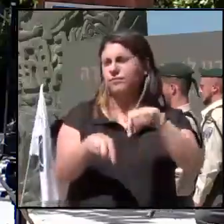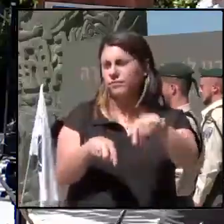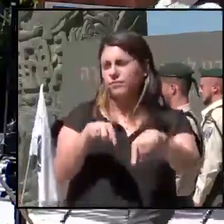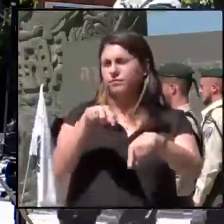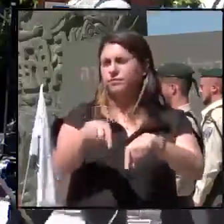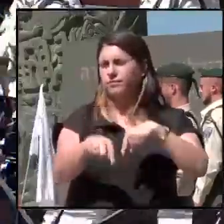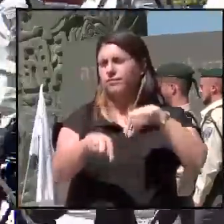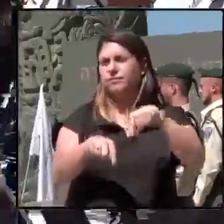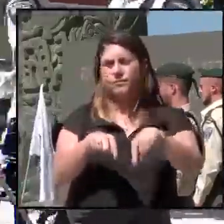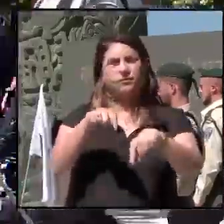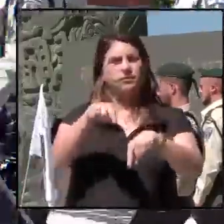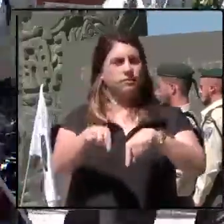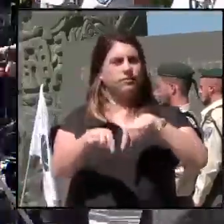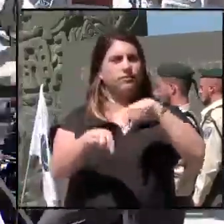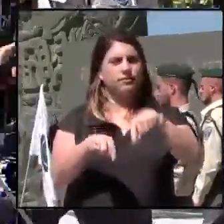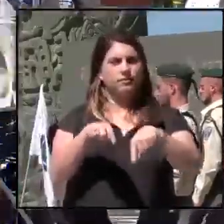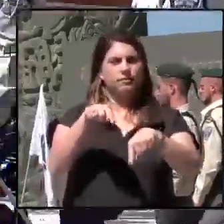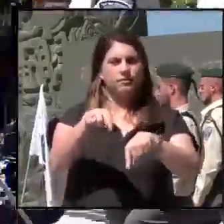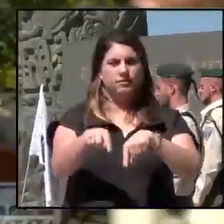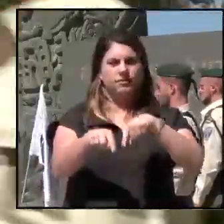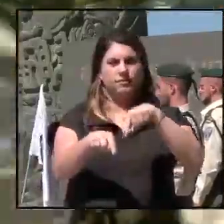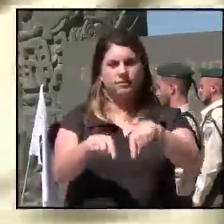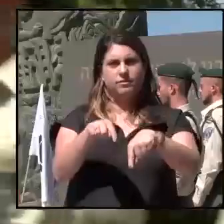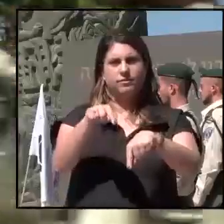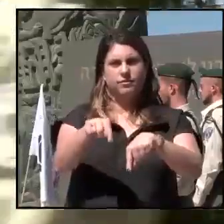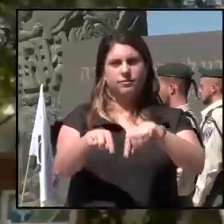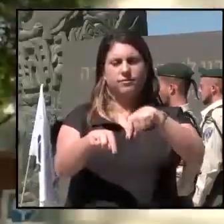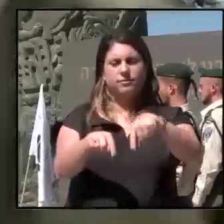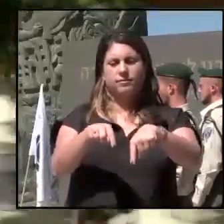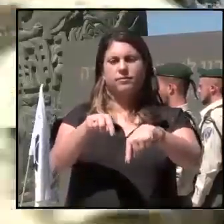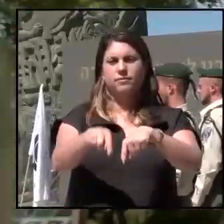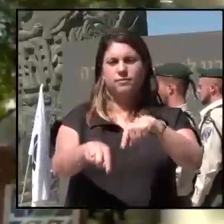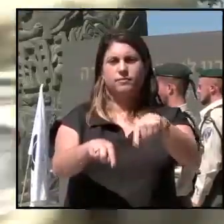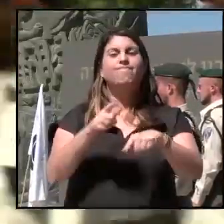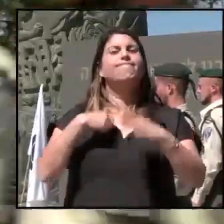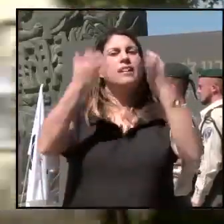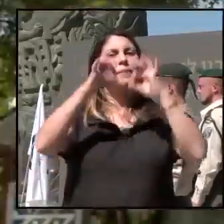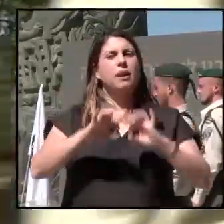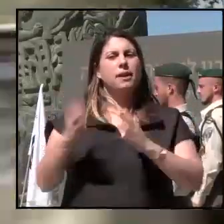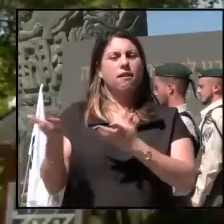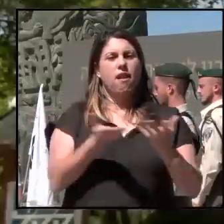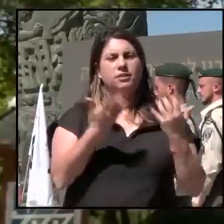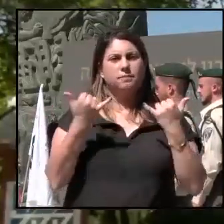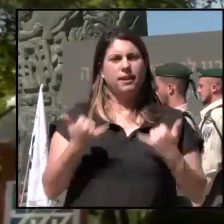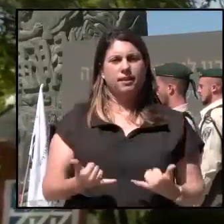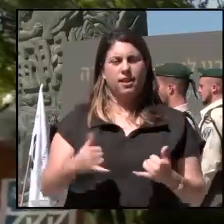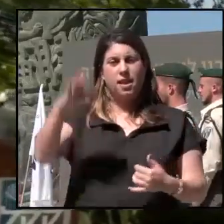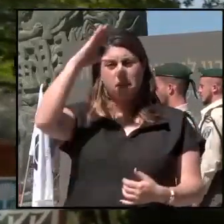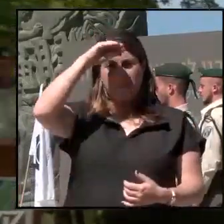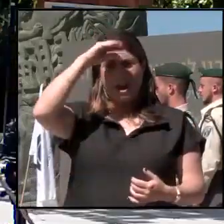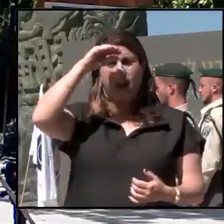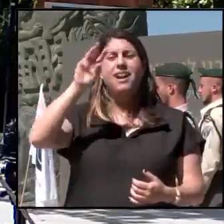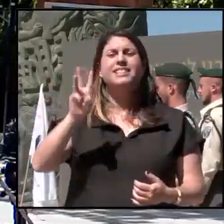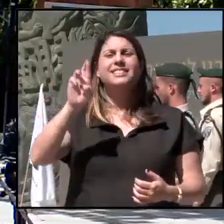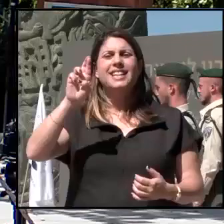ימין, שמאל, ימין, שמאל, ימין, שמאל. אני מתכבד להזמין את מר